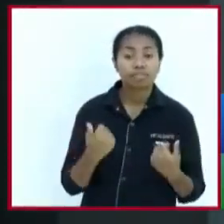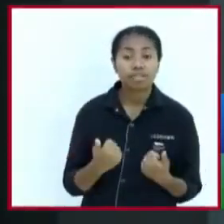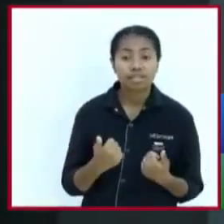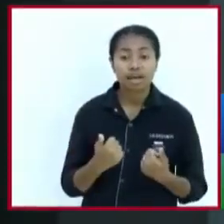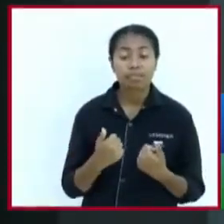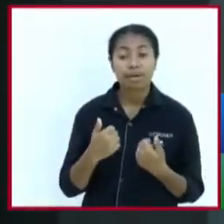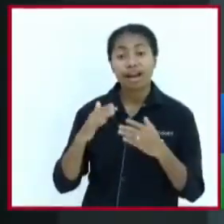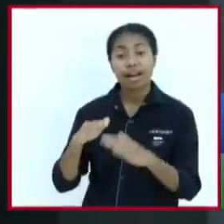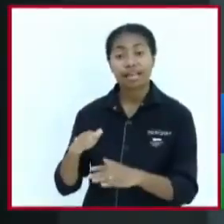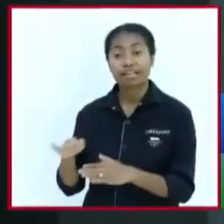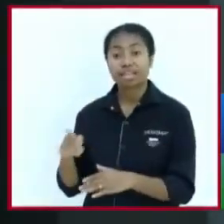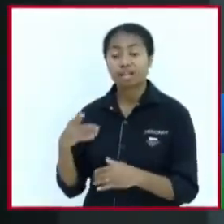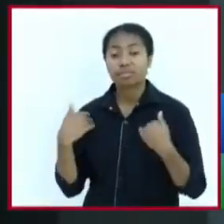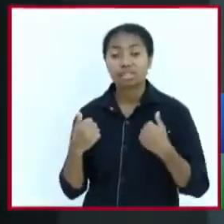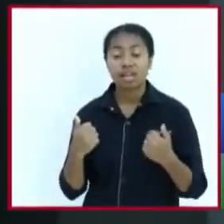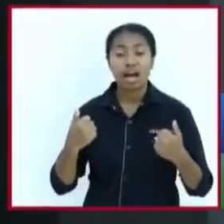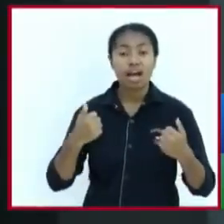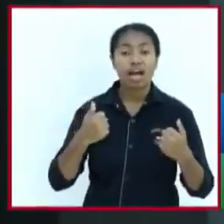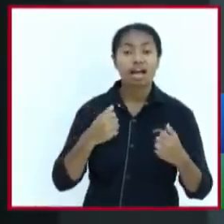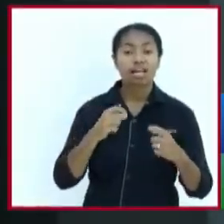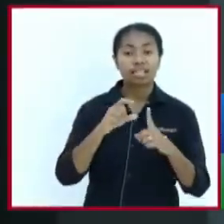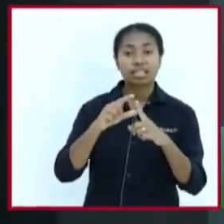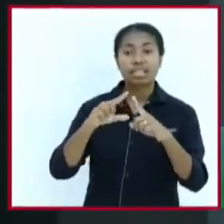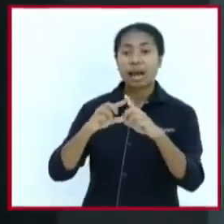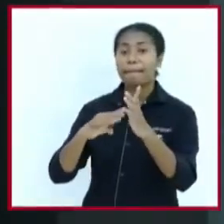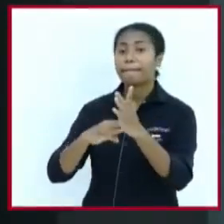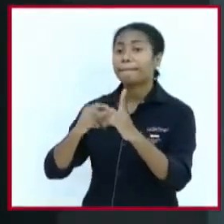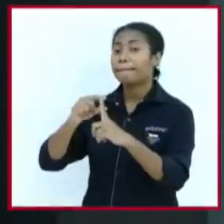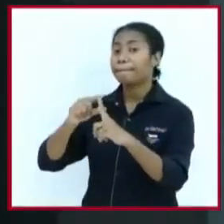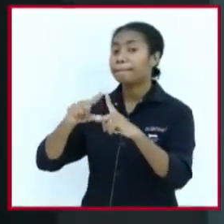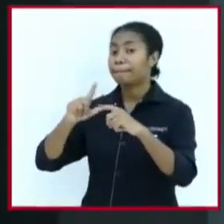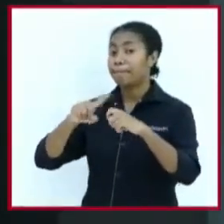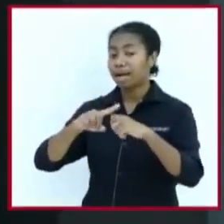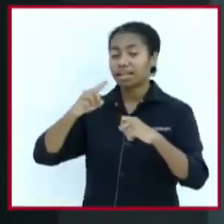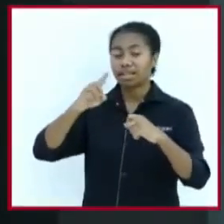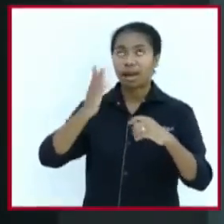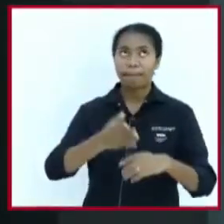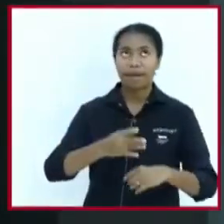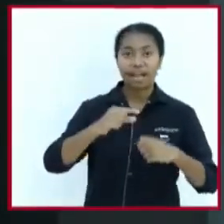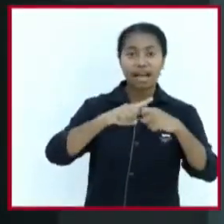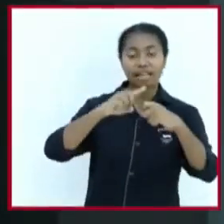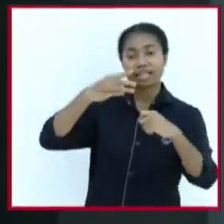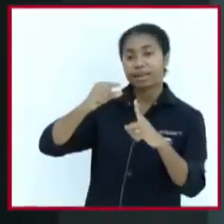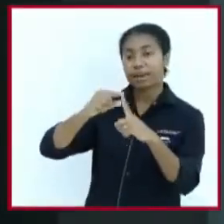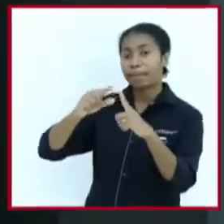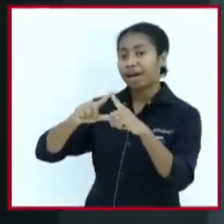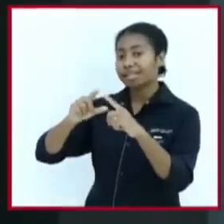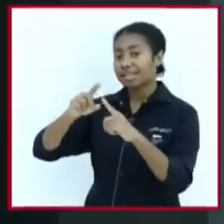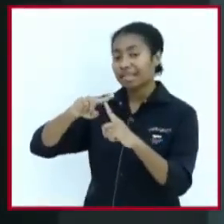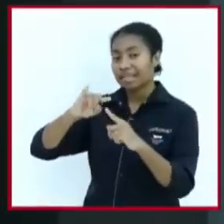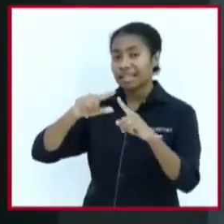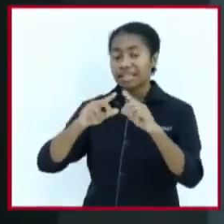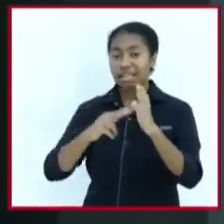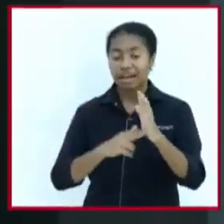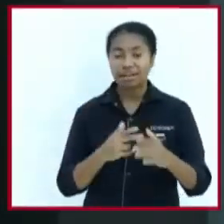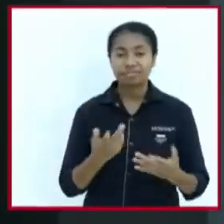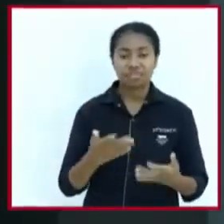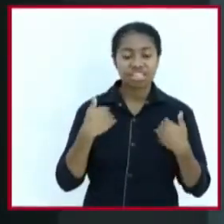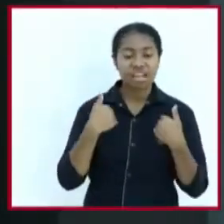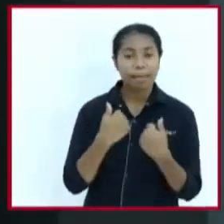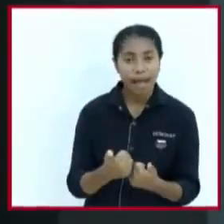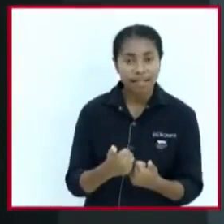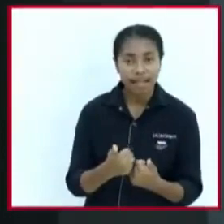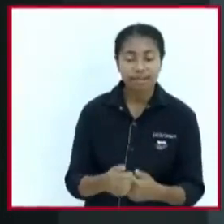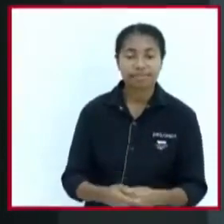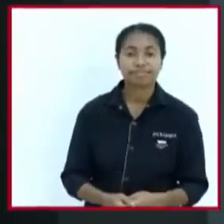pada akhirnya akan berdampak pada kepastian keselamatan Itulah sebabnya kepastian keselamatan kalau